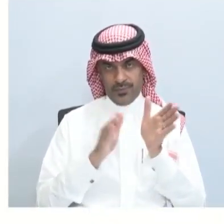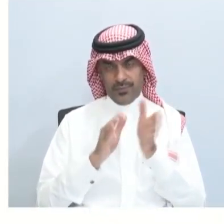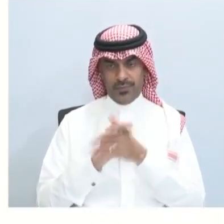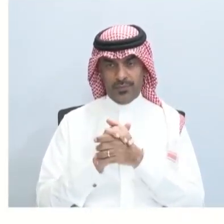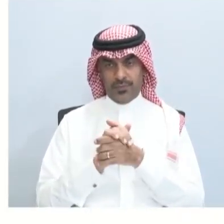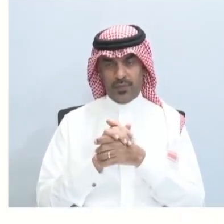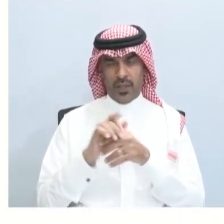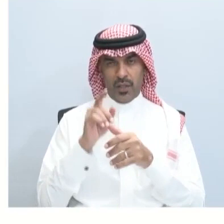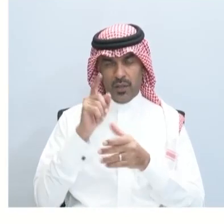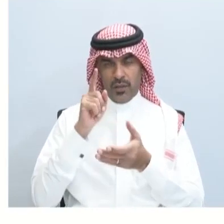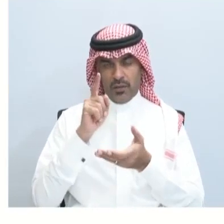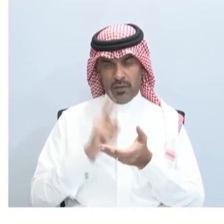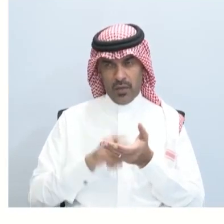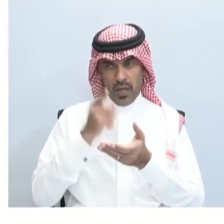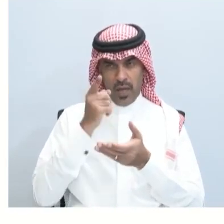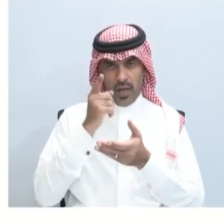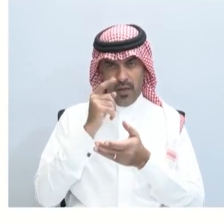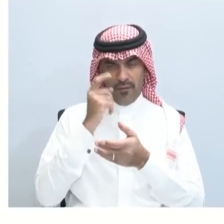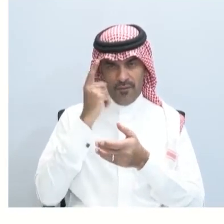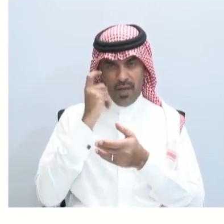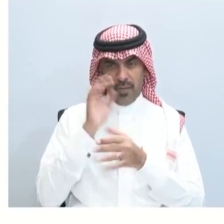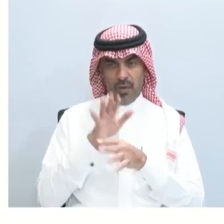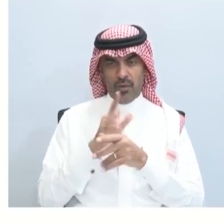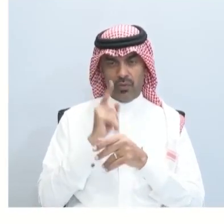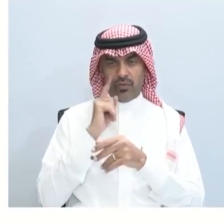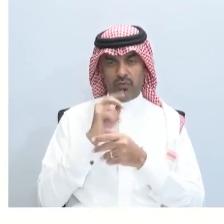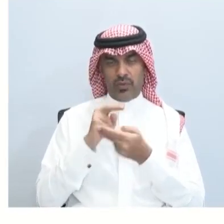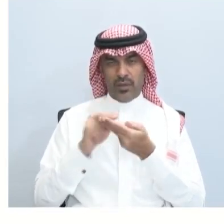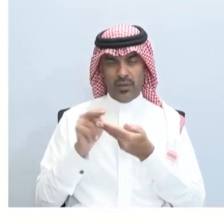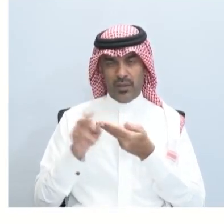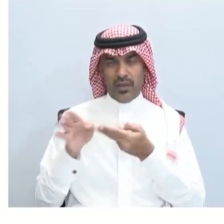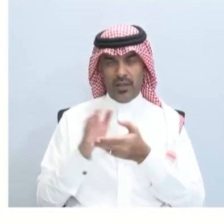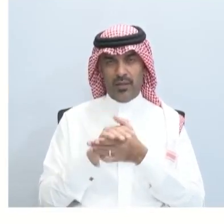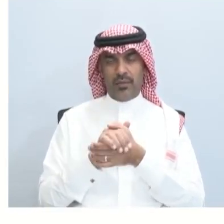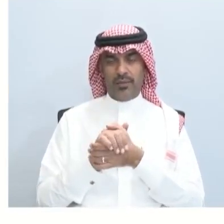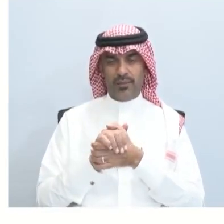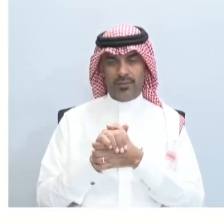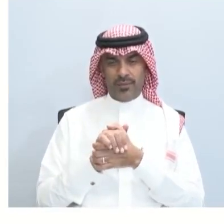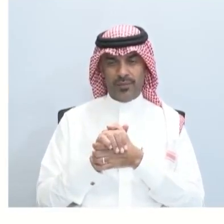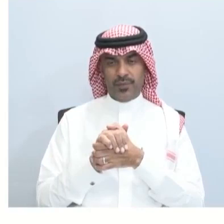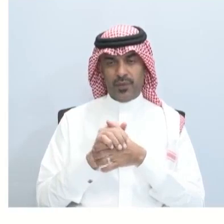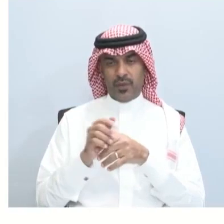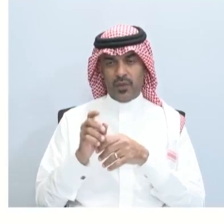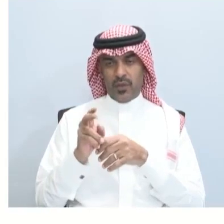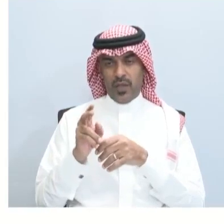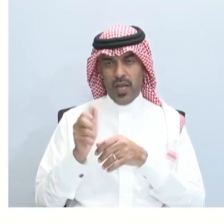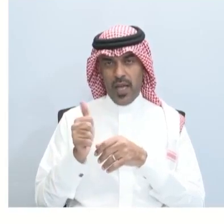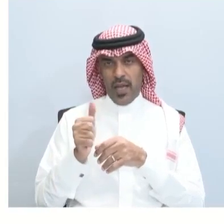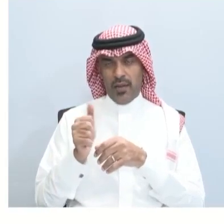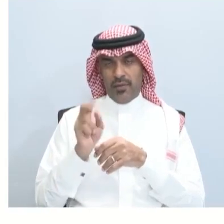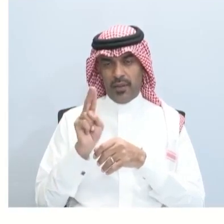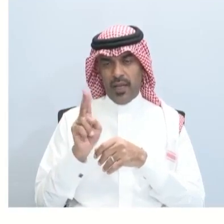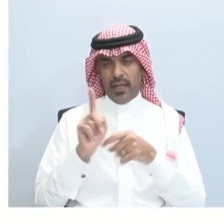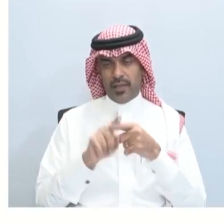لدينا تحقق من فهمك حل المتباينات الاتيه ثم تحقق من صحه الحل السؤال الاول او الف